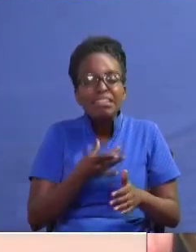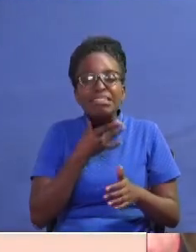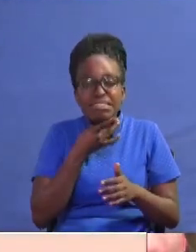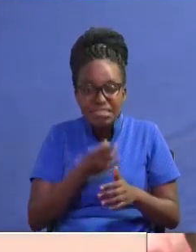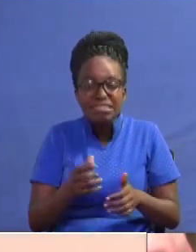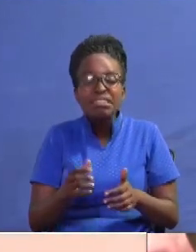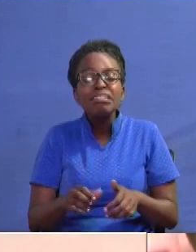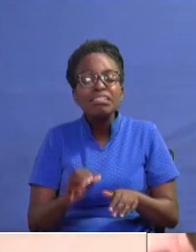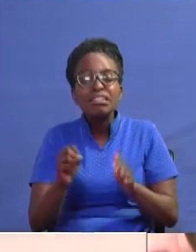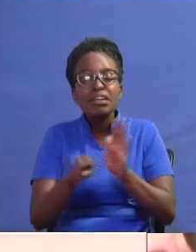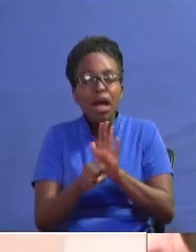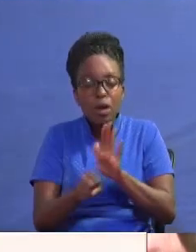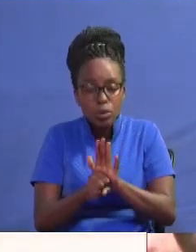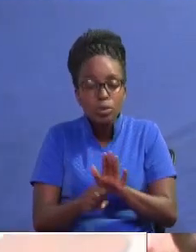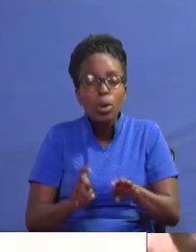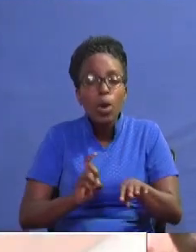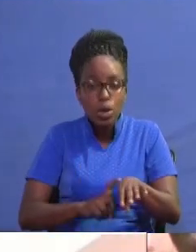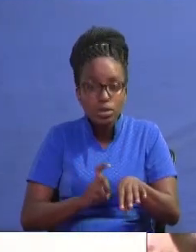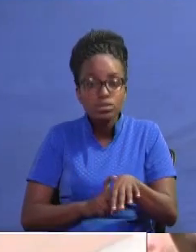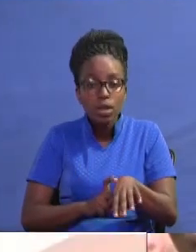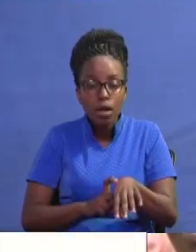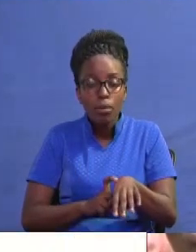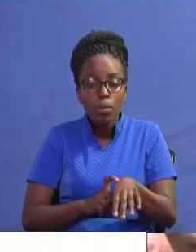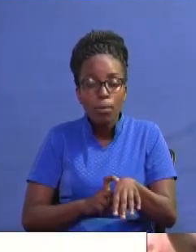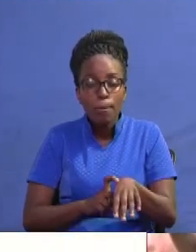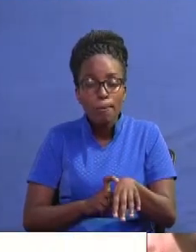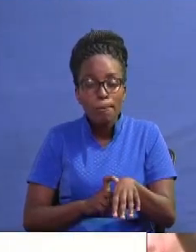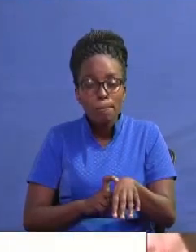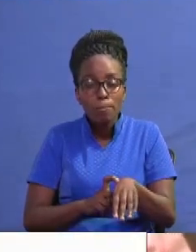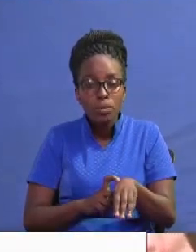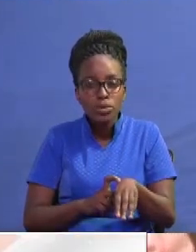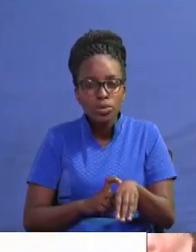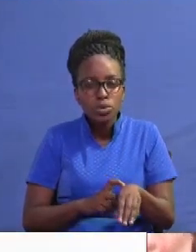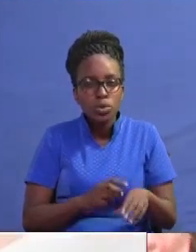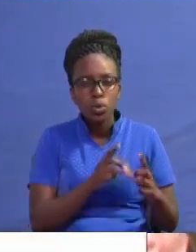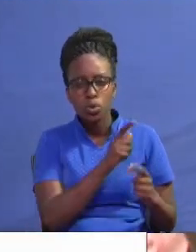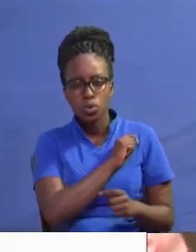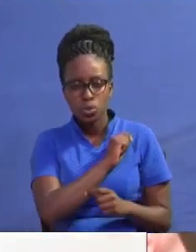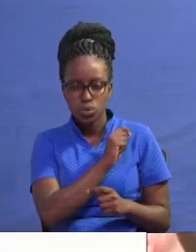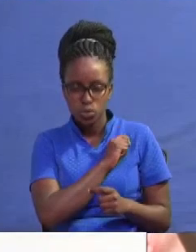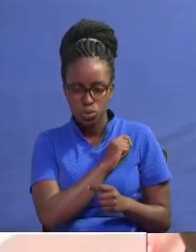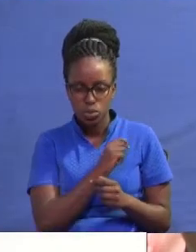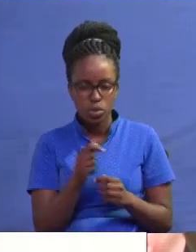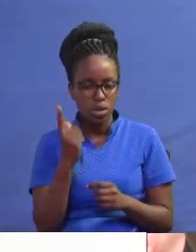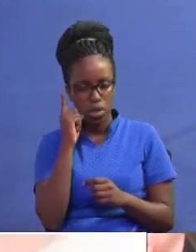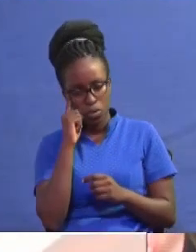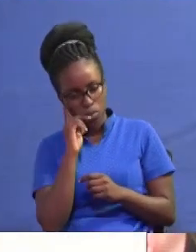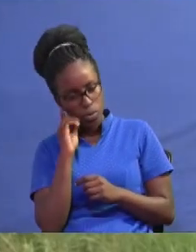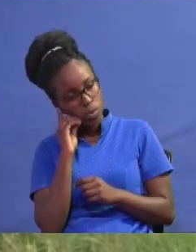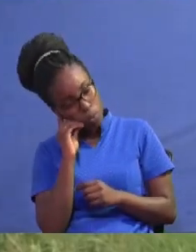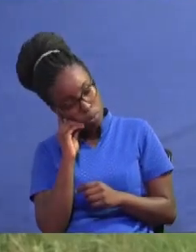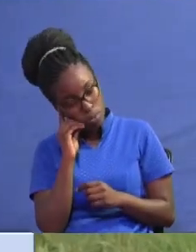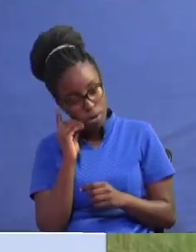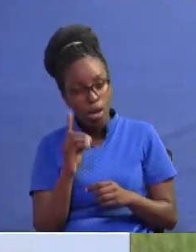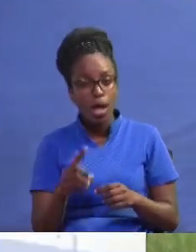na tutaanza kutumia zile choo za bweni tukitangulia kutengeneza choo